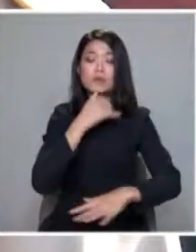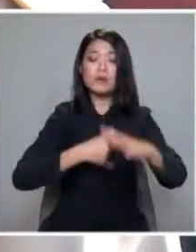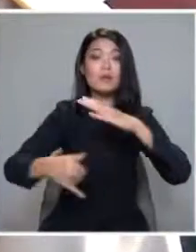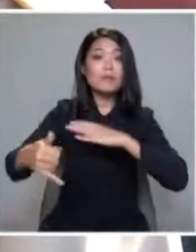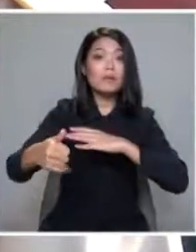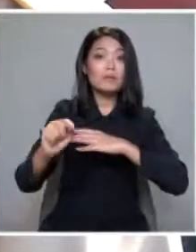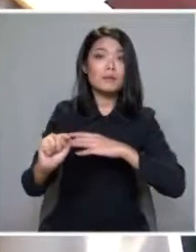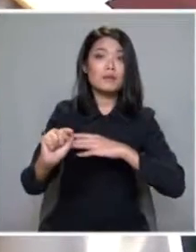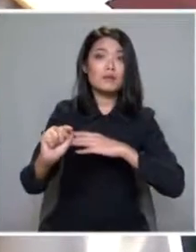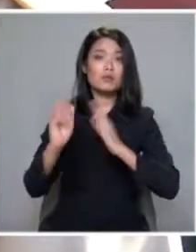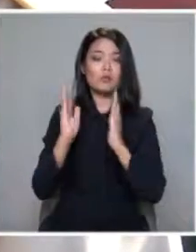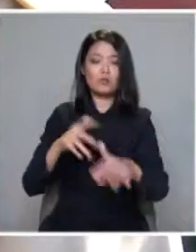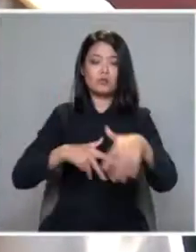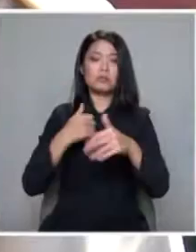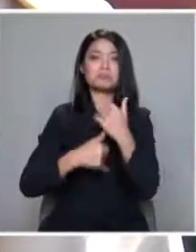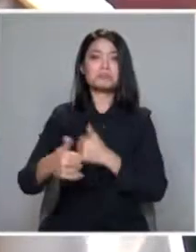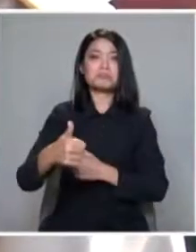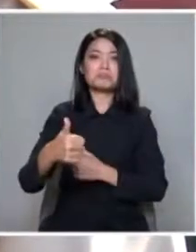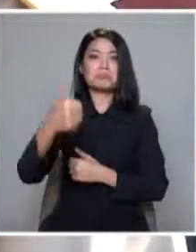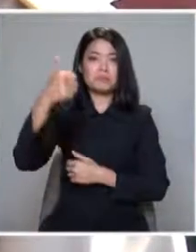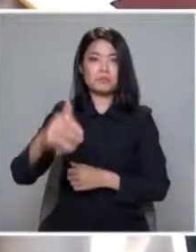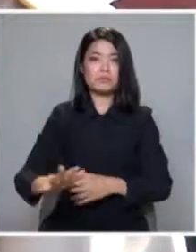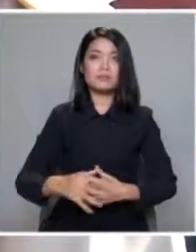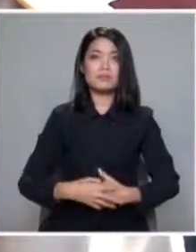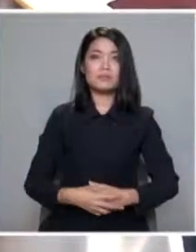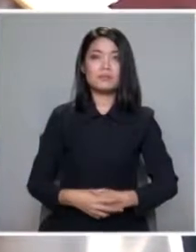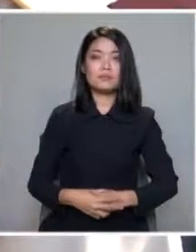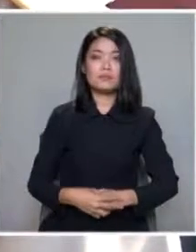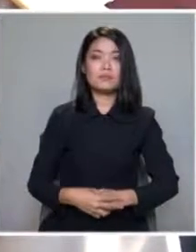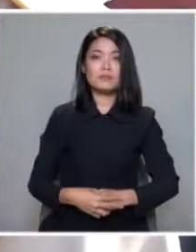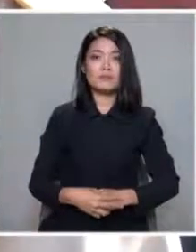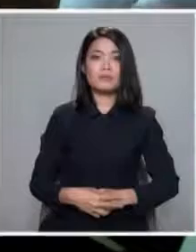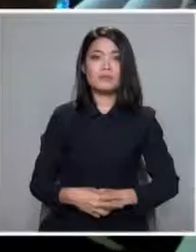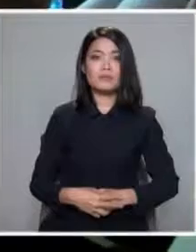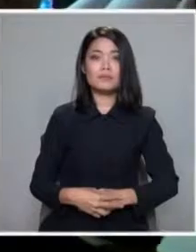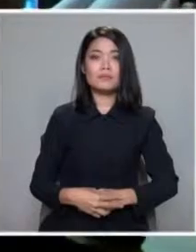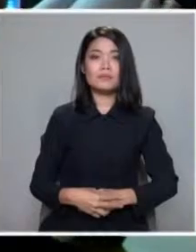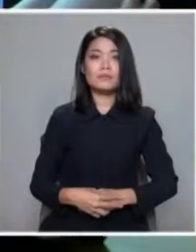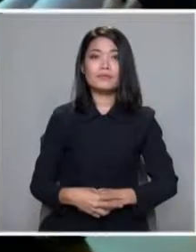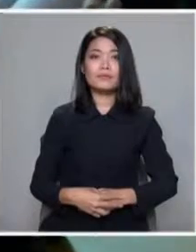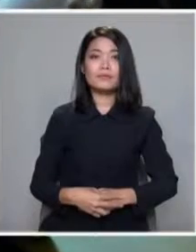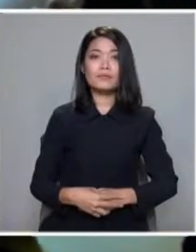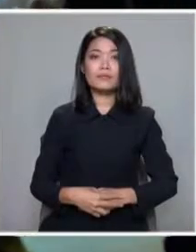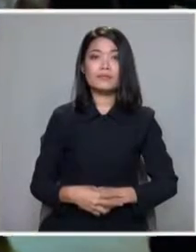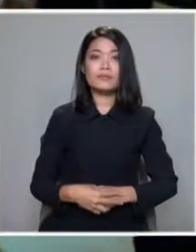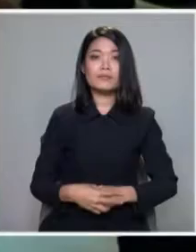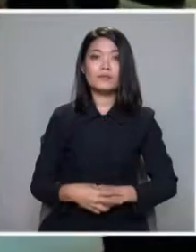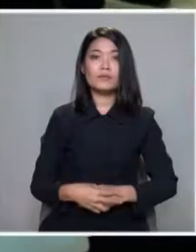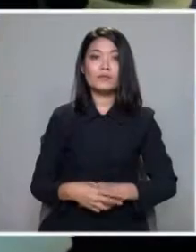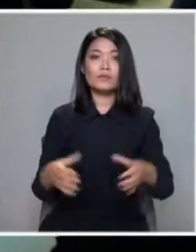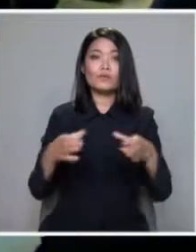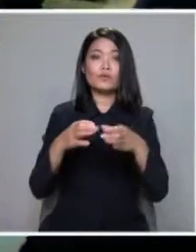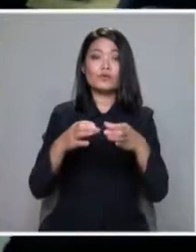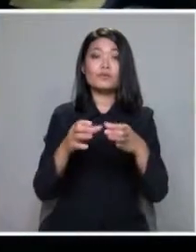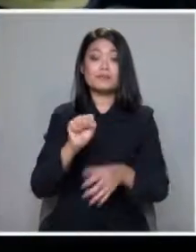ผ่านแดนนะครับชาวบ้านก็ไม่สามารถที่จะข้ามออกไปฝั่งเมียนมาได้ นอกจากนี้ทางคณะสภานิติบัญญัติ